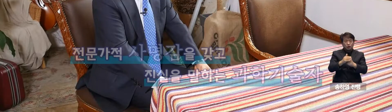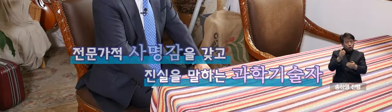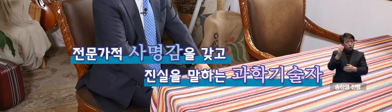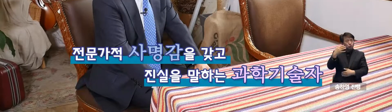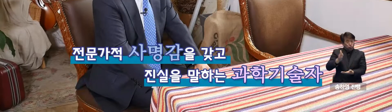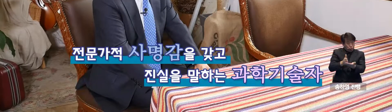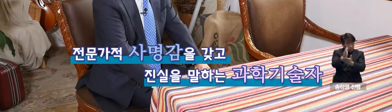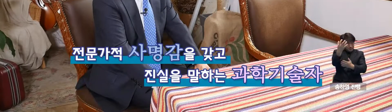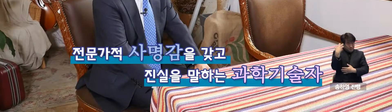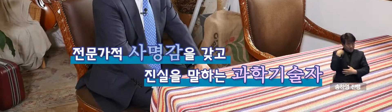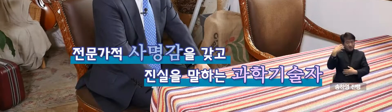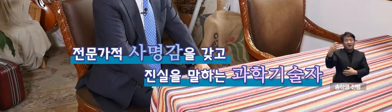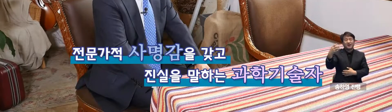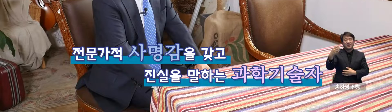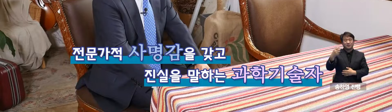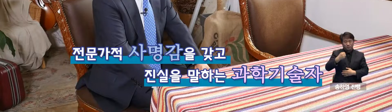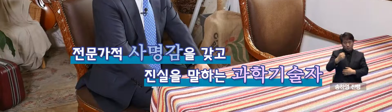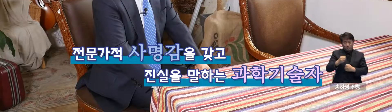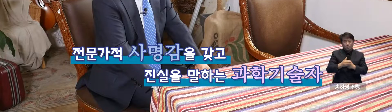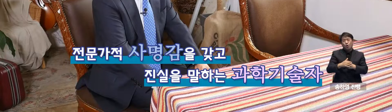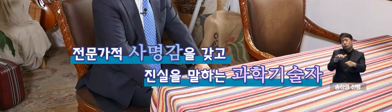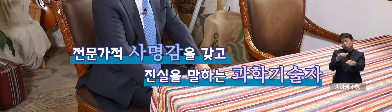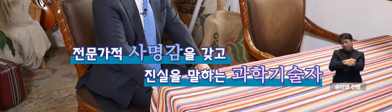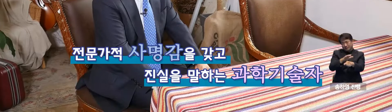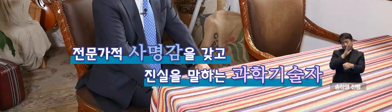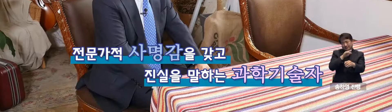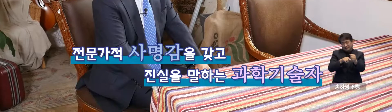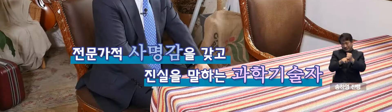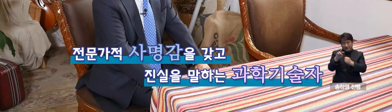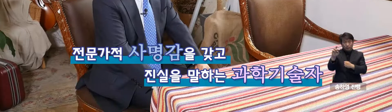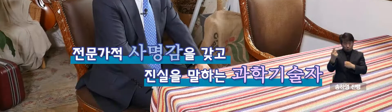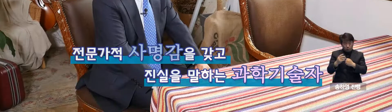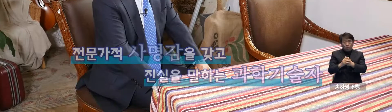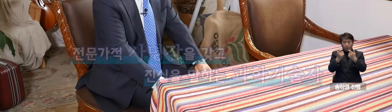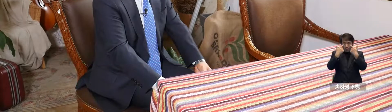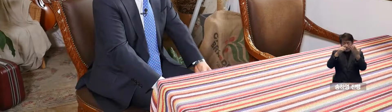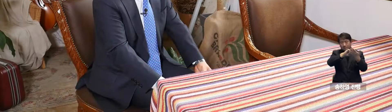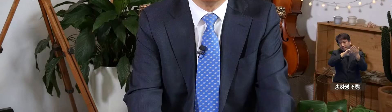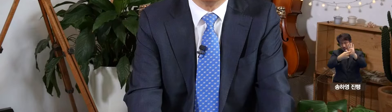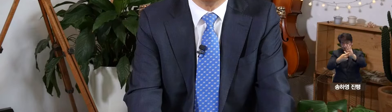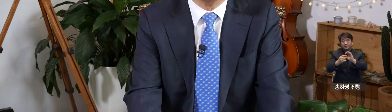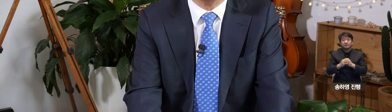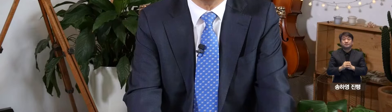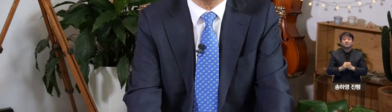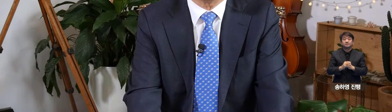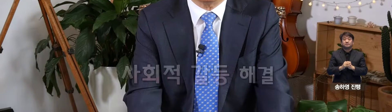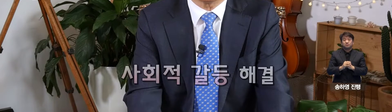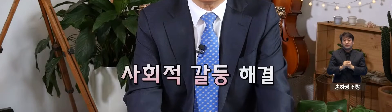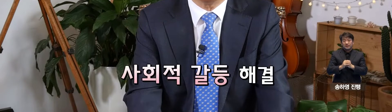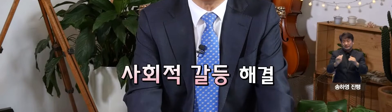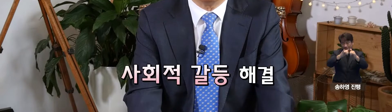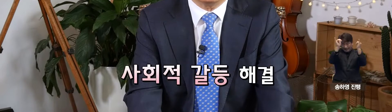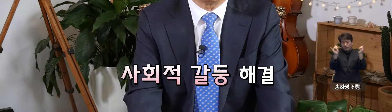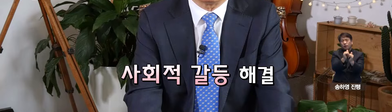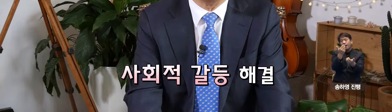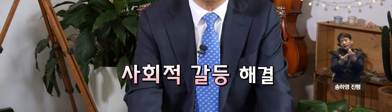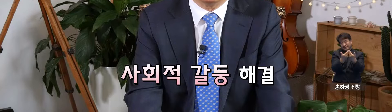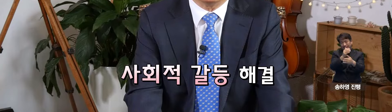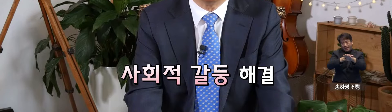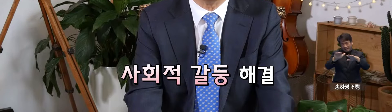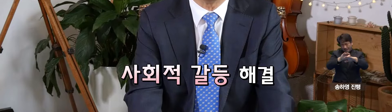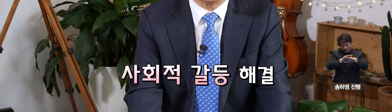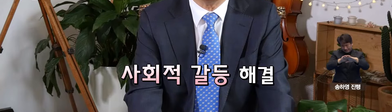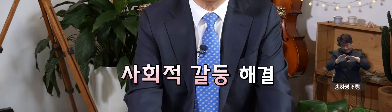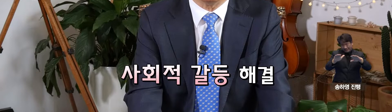전문가적 사명감을 갖고 비록 불편한 진실이라도 명확히 밝혀서 사회적 갈등을